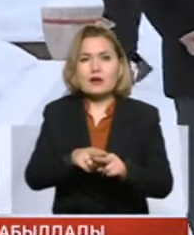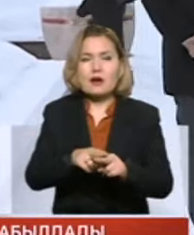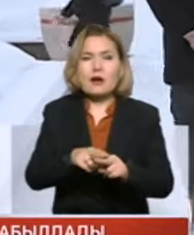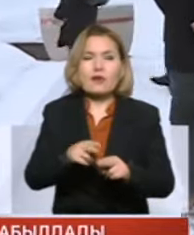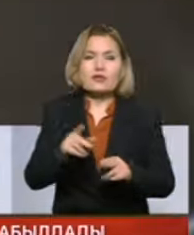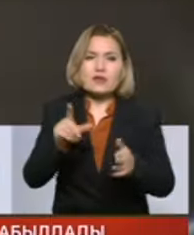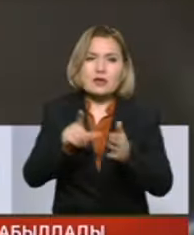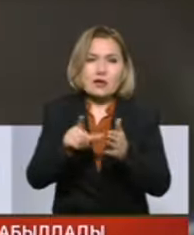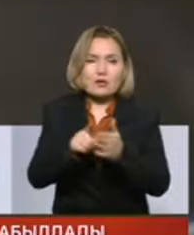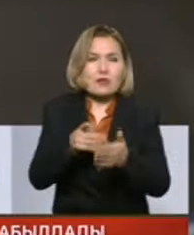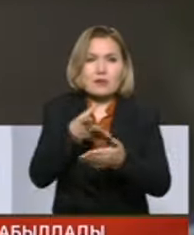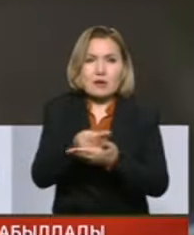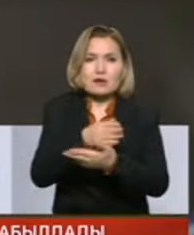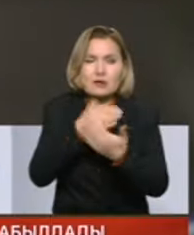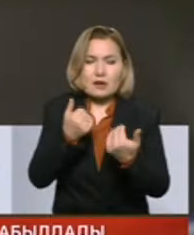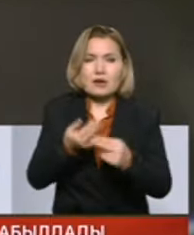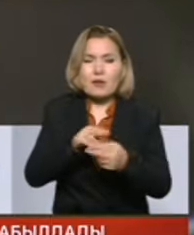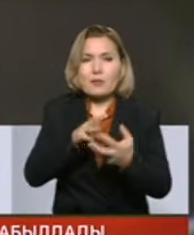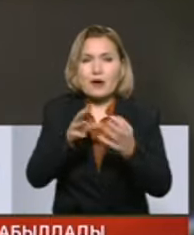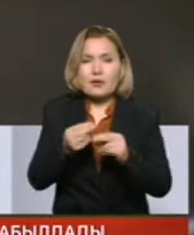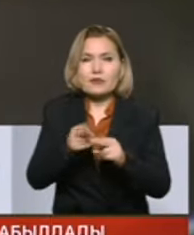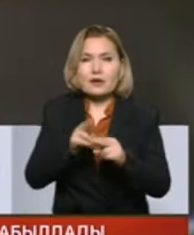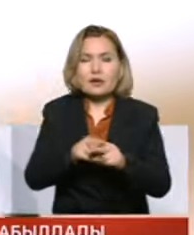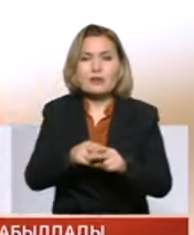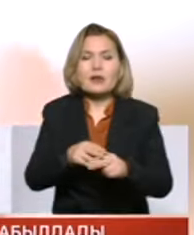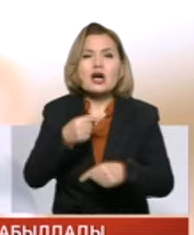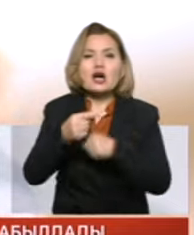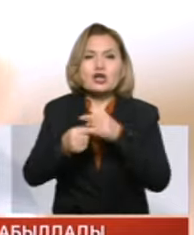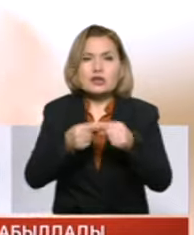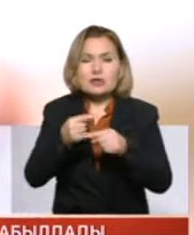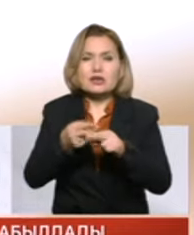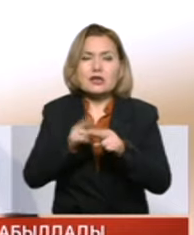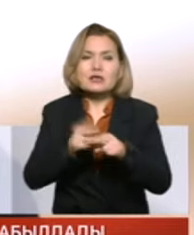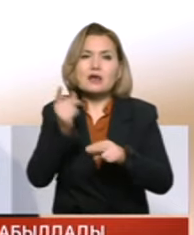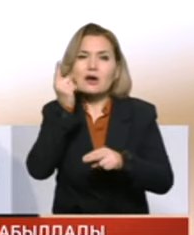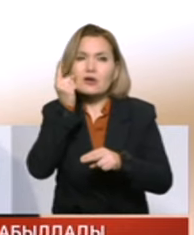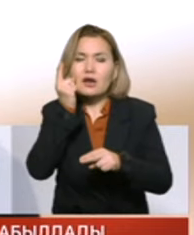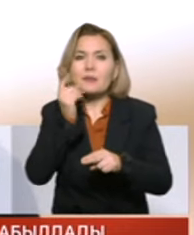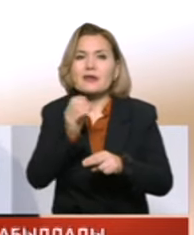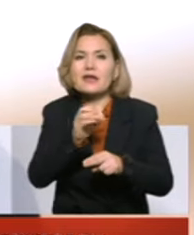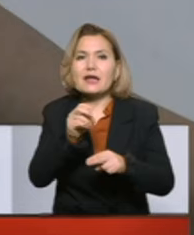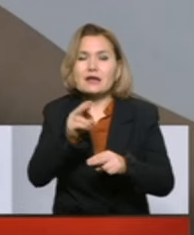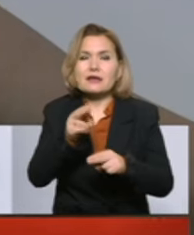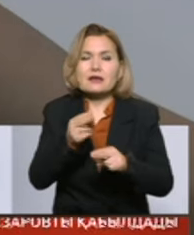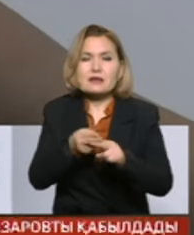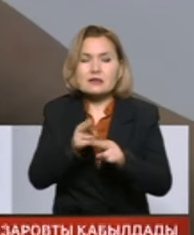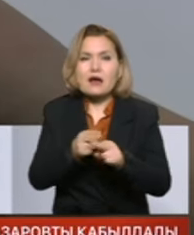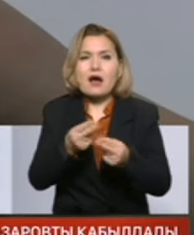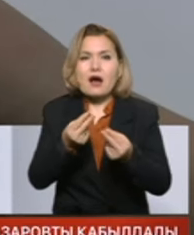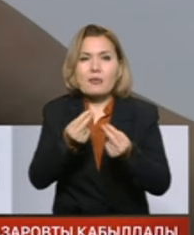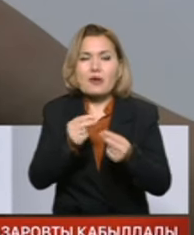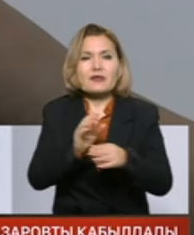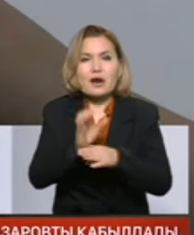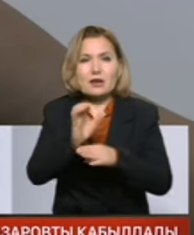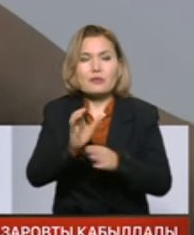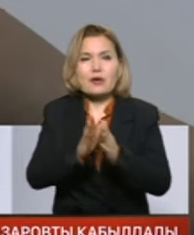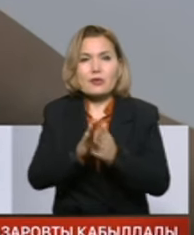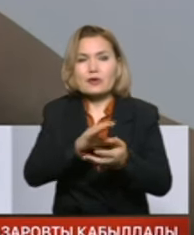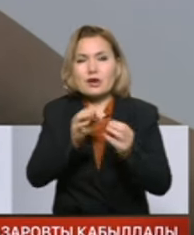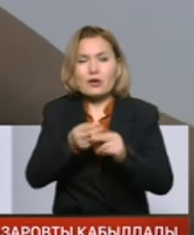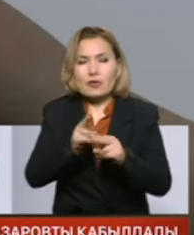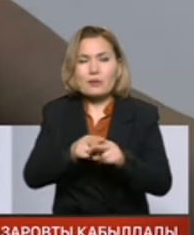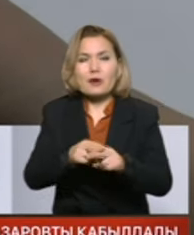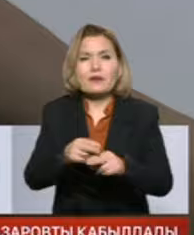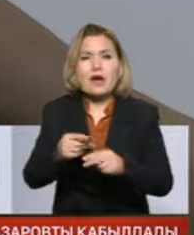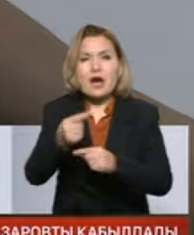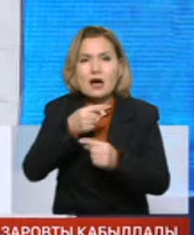қашуда адамдар біздің де. Әрине, кейін ол ақшаны қосымшаның көмегімен оп-оңай шығарып алуға болады. Десе де жауаптылар, кәсіпкерлердің мұндай әрекеті